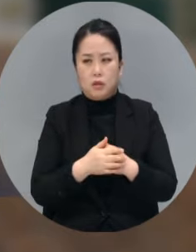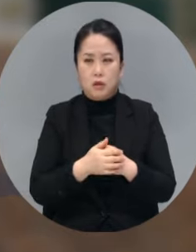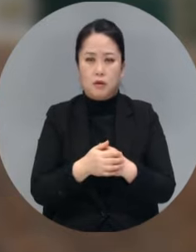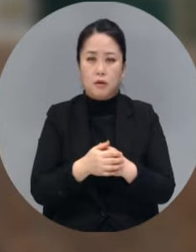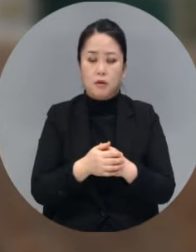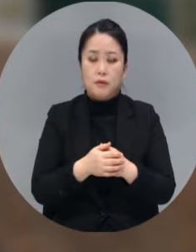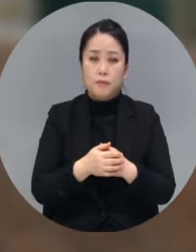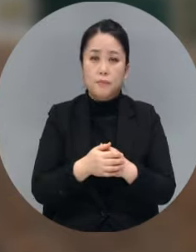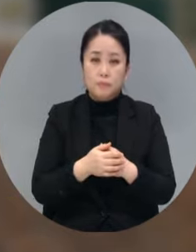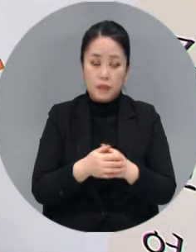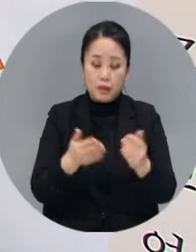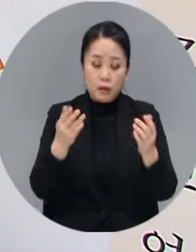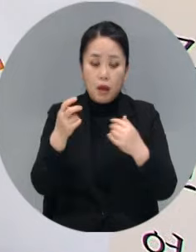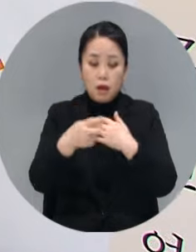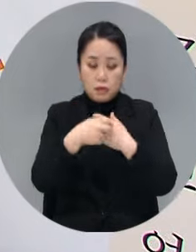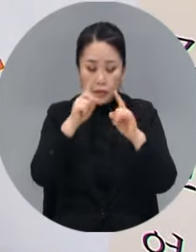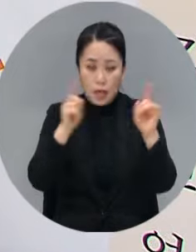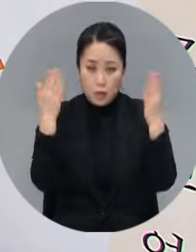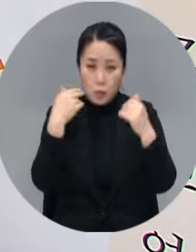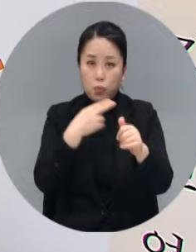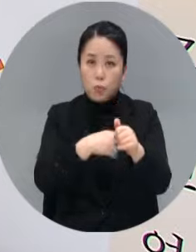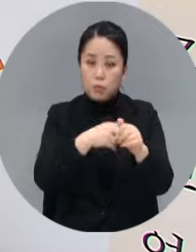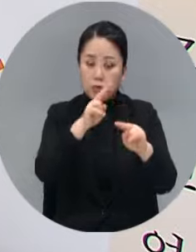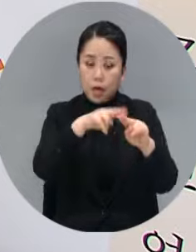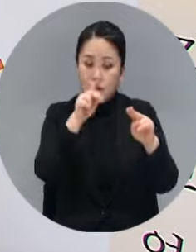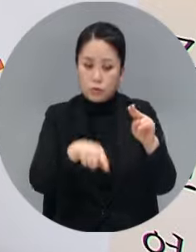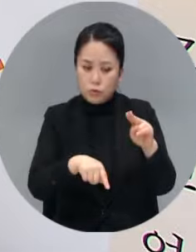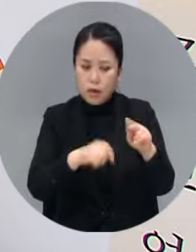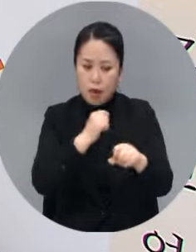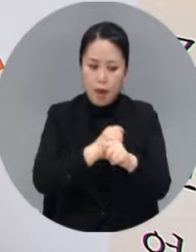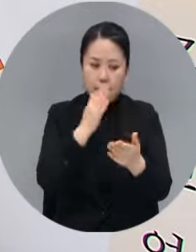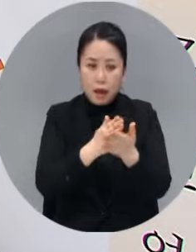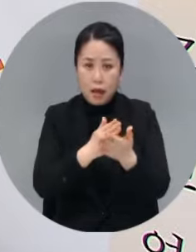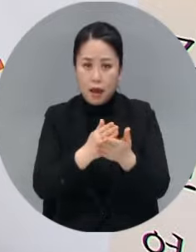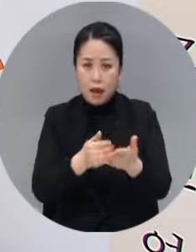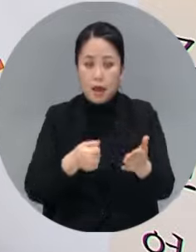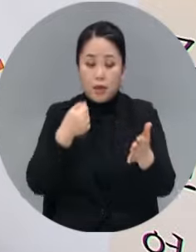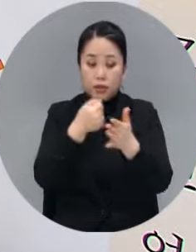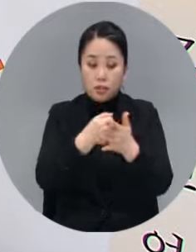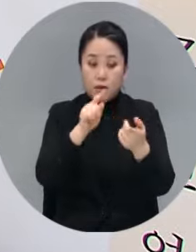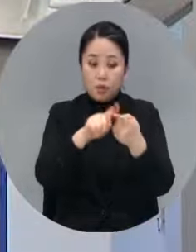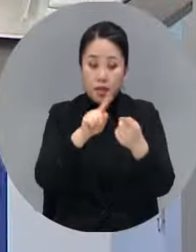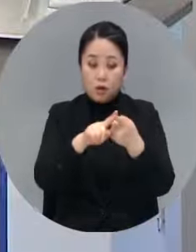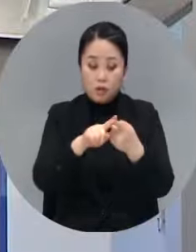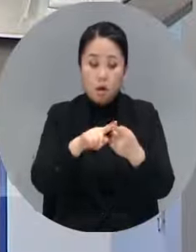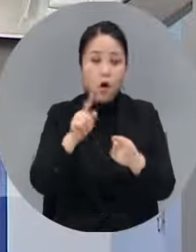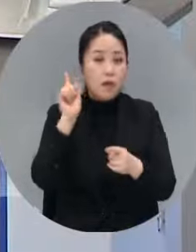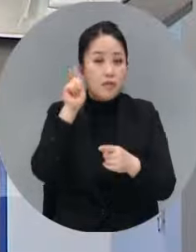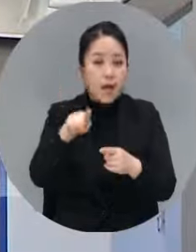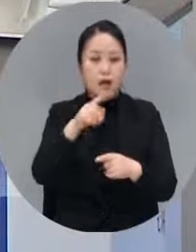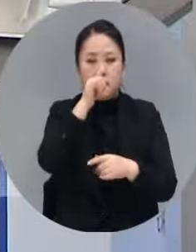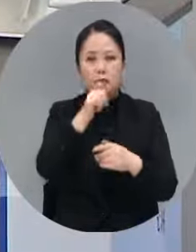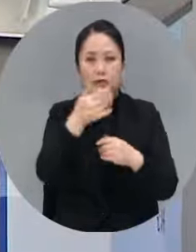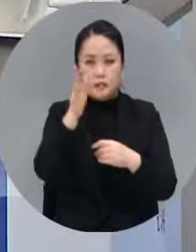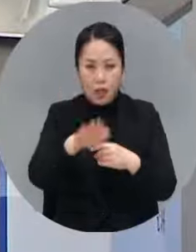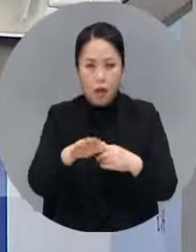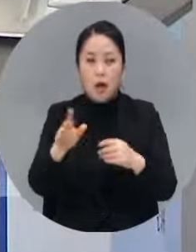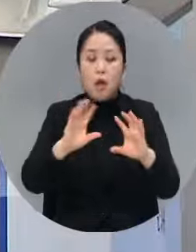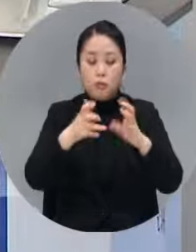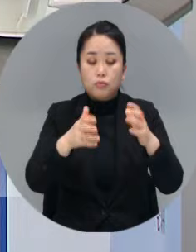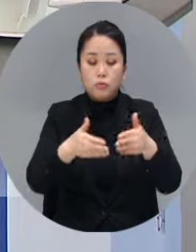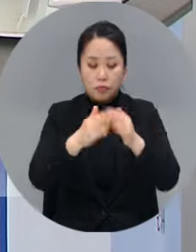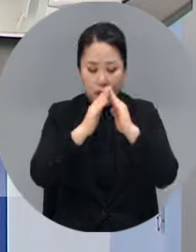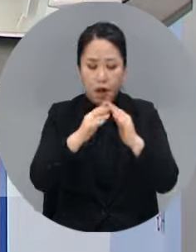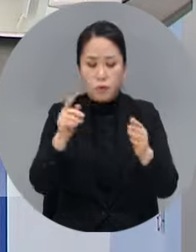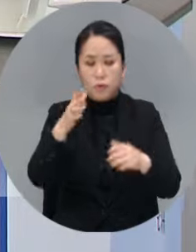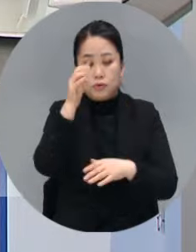맞습니다. 의대 교수들의 사직서 제출 여부 결정을 하루 앞두고 부산대를 포함한 전국 국립대 총장들은